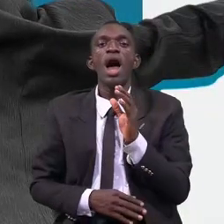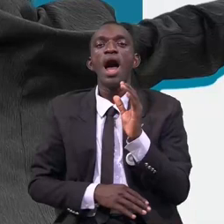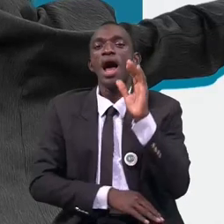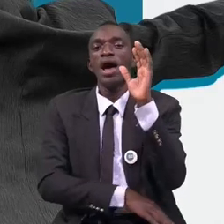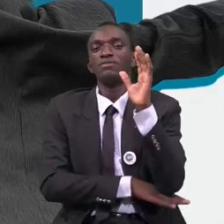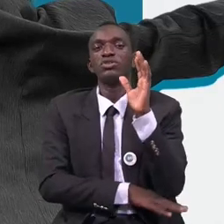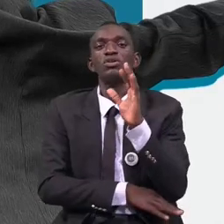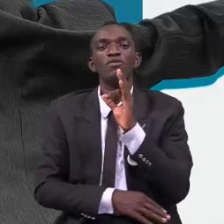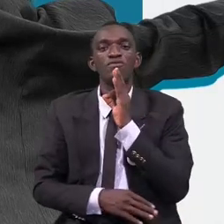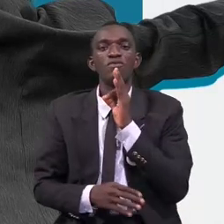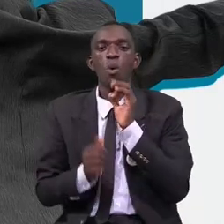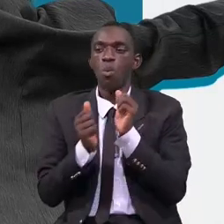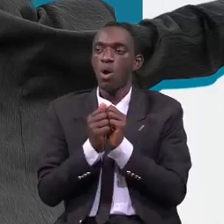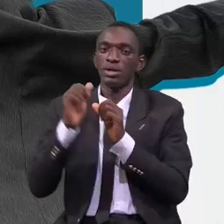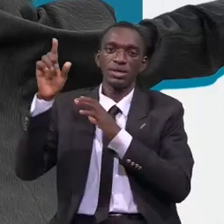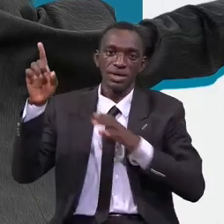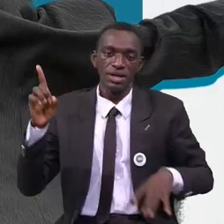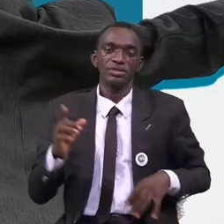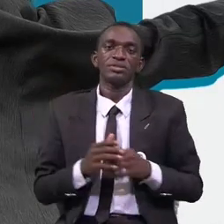15 AC